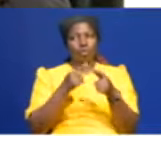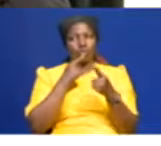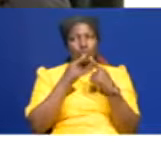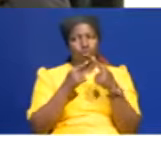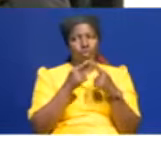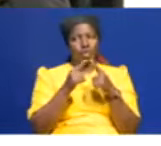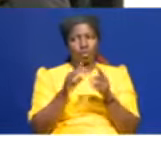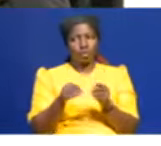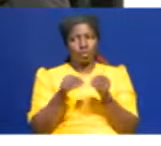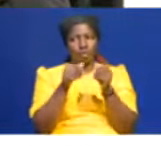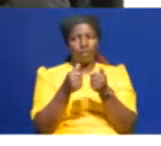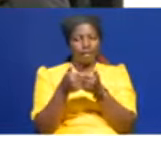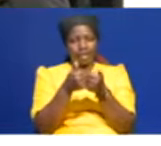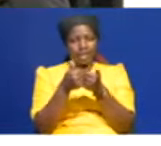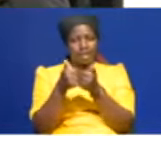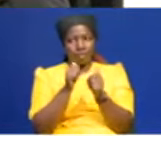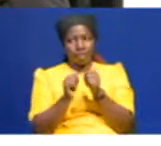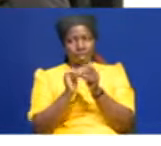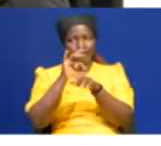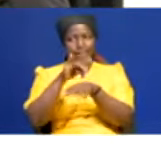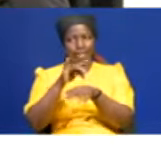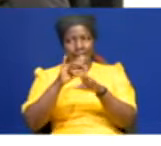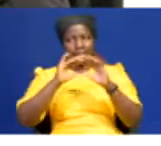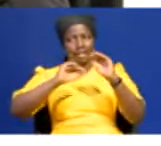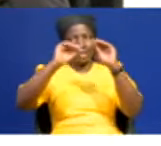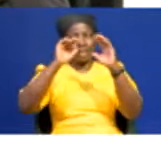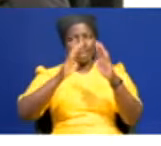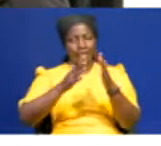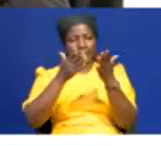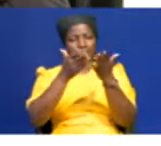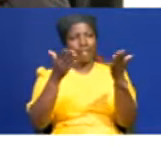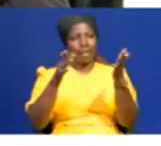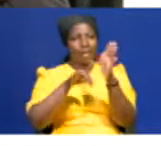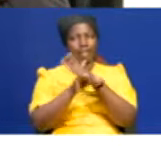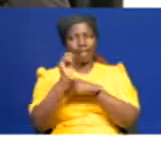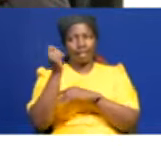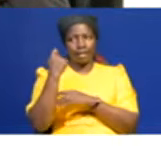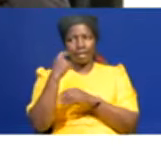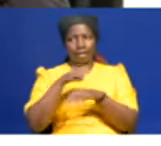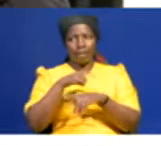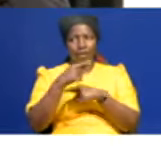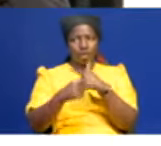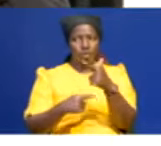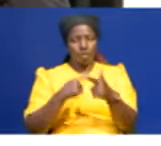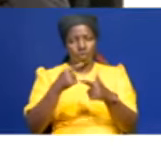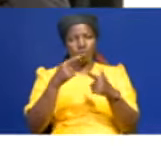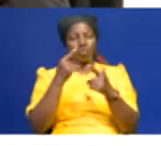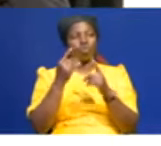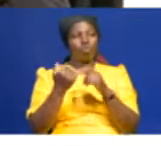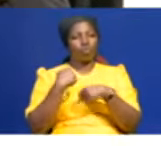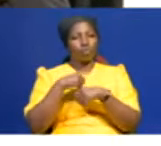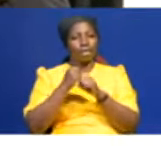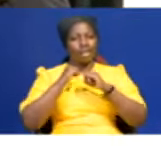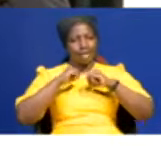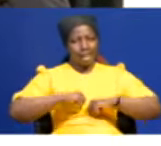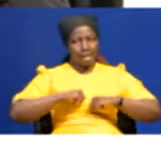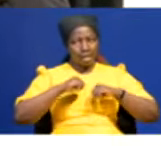waweze kutatua changamoto ambazo zinazowakabili walimu kote nchini, huku wakiendelea kuafikia makubaliano ya mwaka